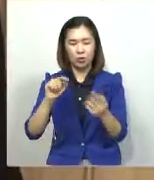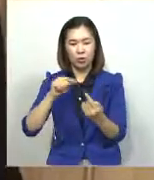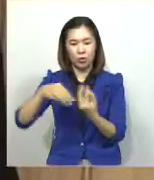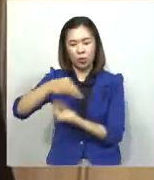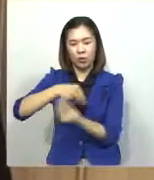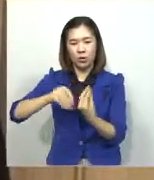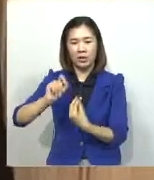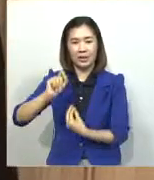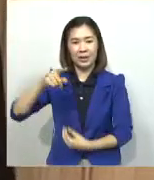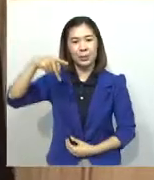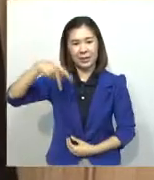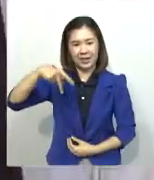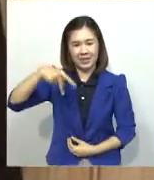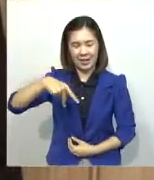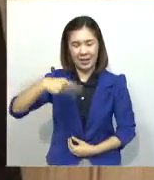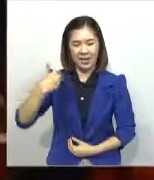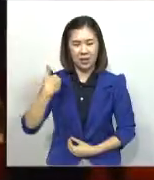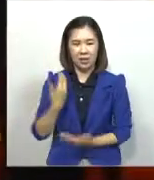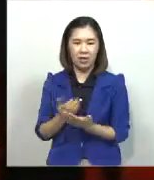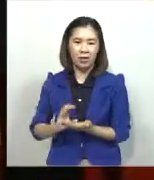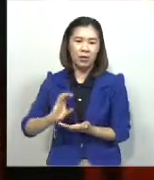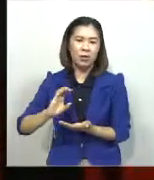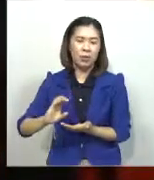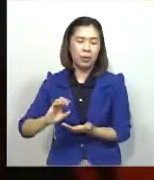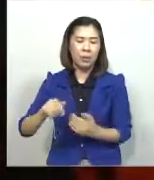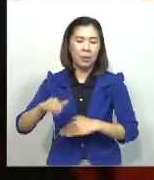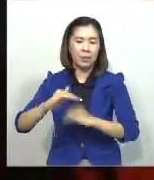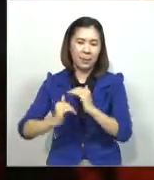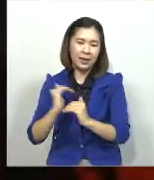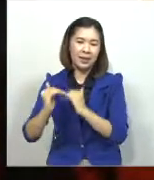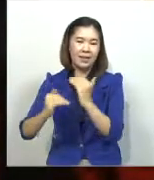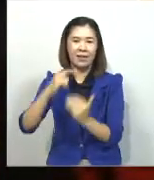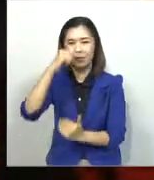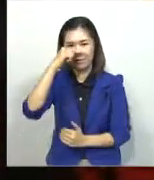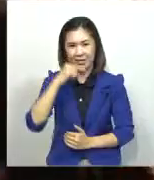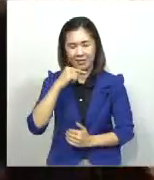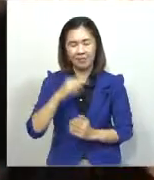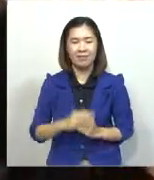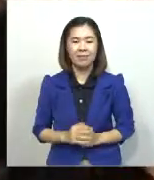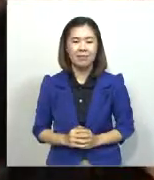ศรษฐกิจพิเศษภาคตะวันออกและโครงสร้างพัฒนาโครงสร้างพื้นฐานของไทย